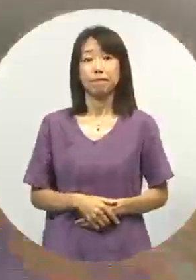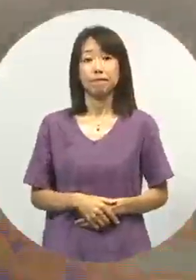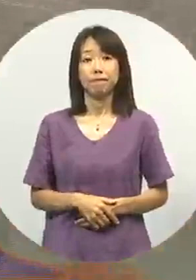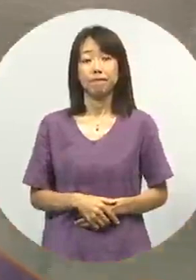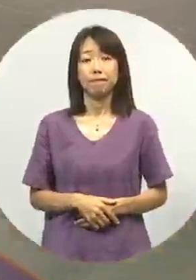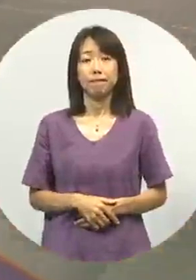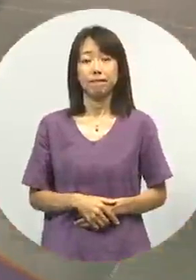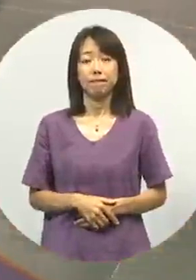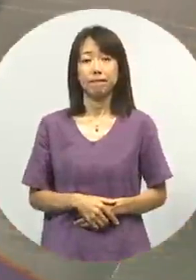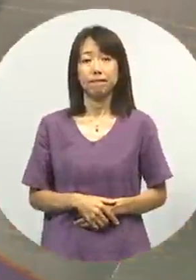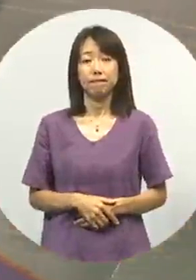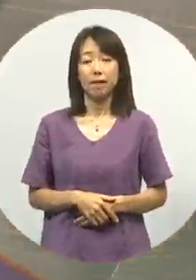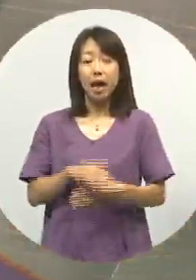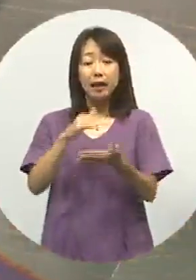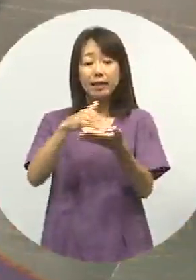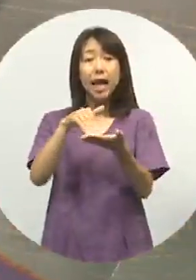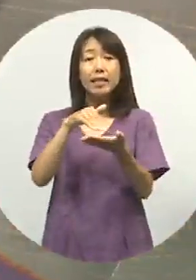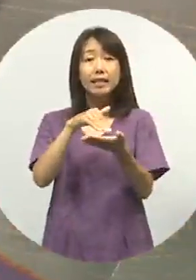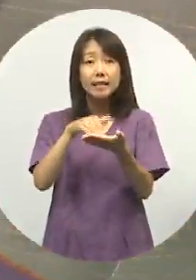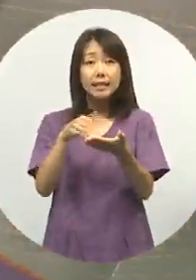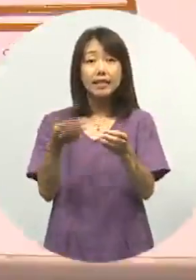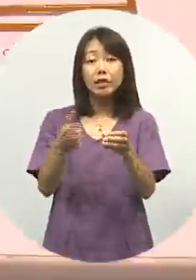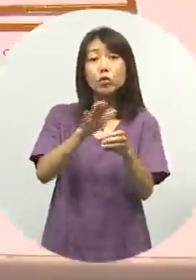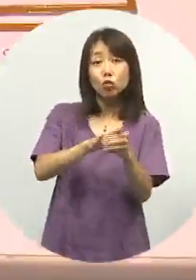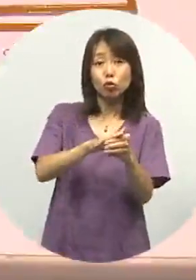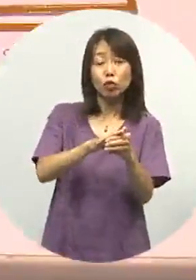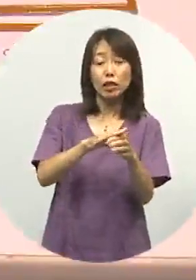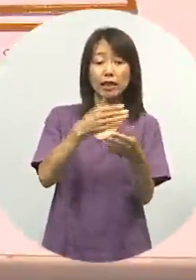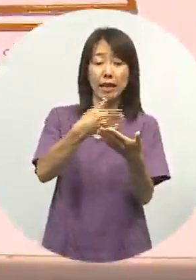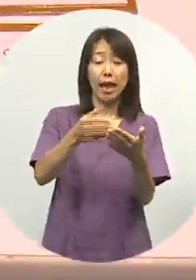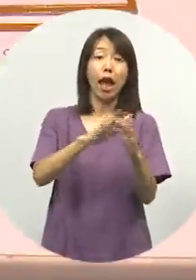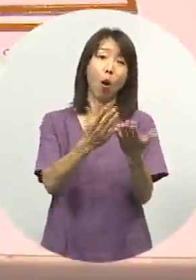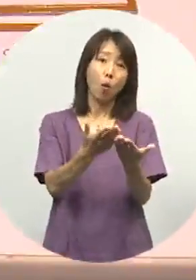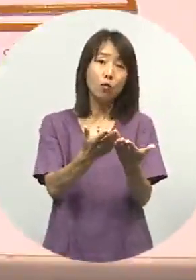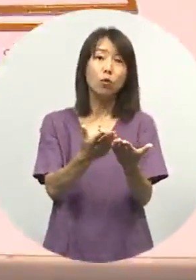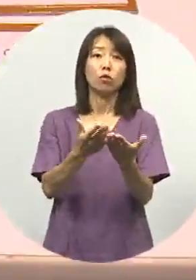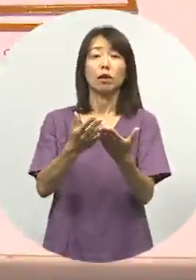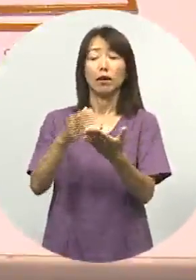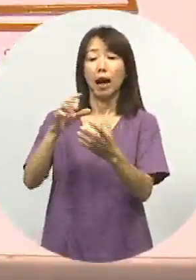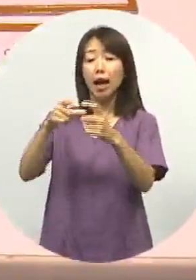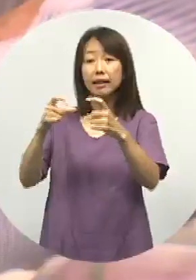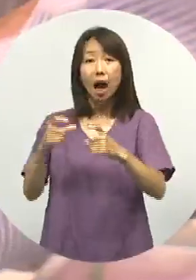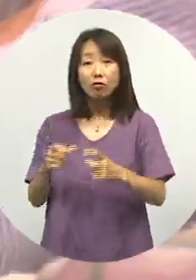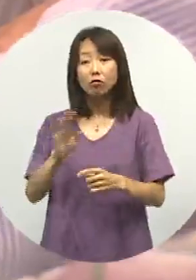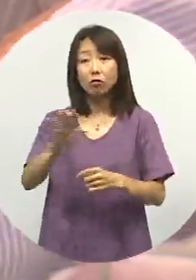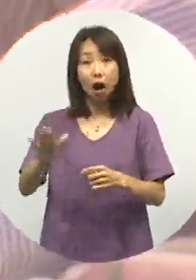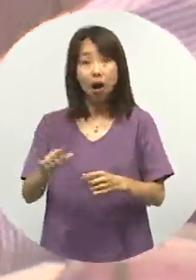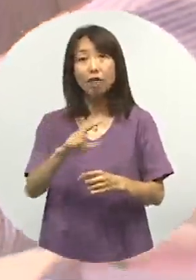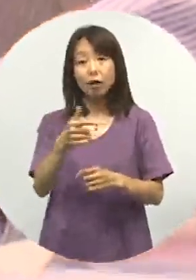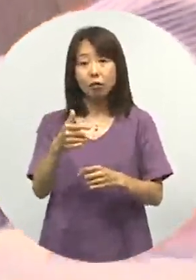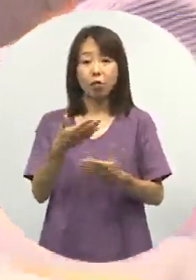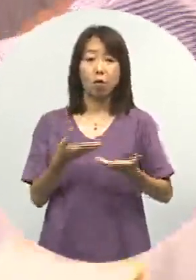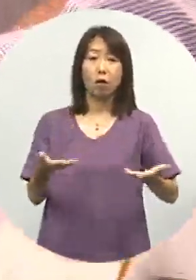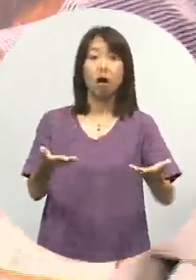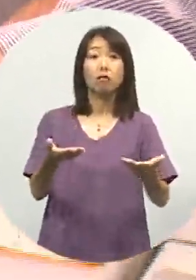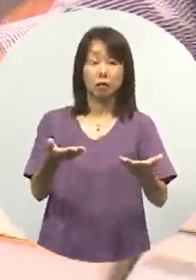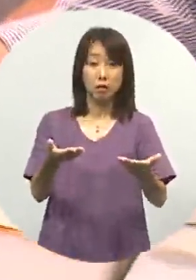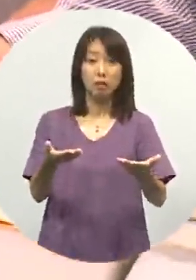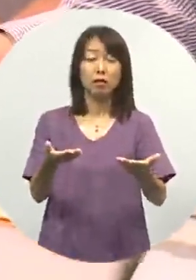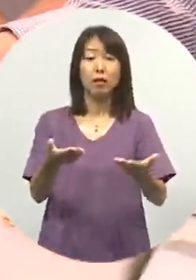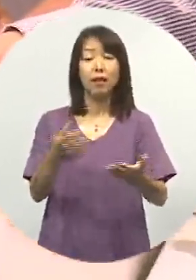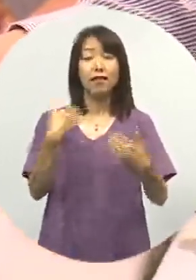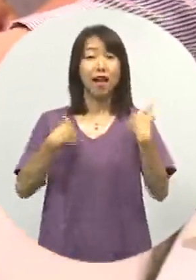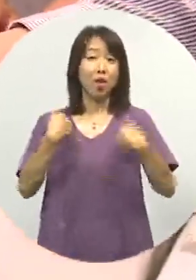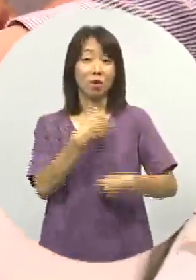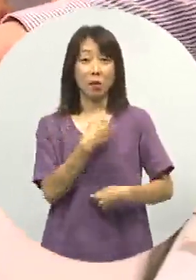イベントでは点字付き絵本や点字カルタが飾られ、誰でも楽しめるようになっているほか、